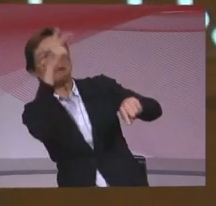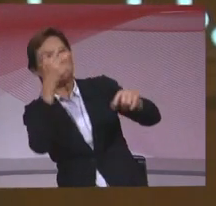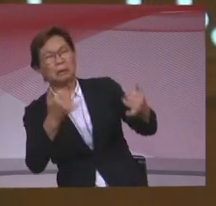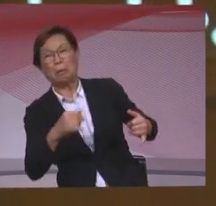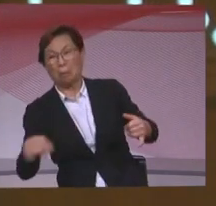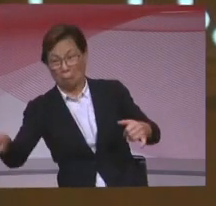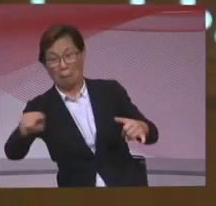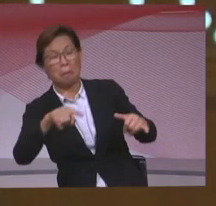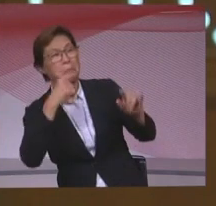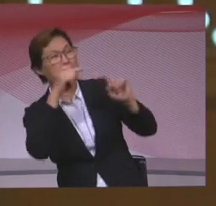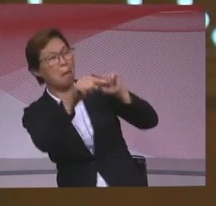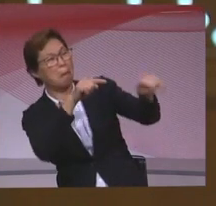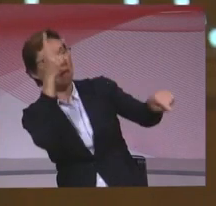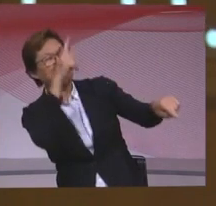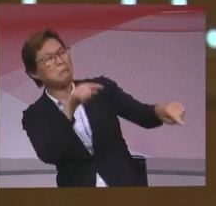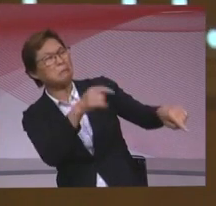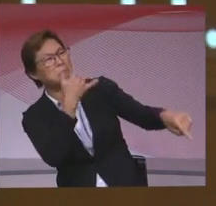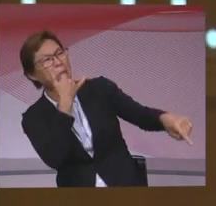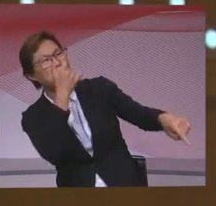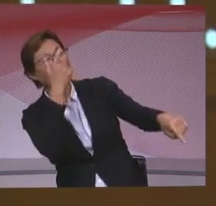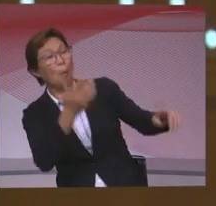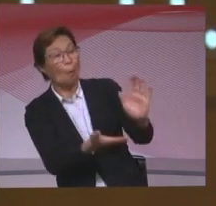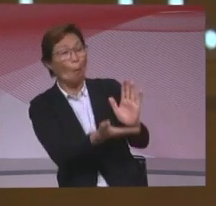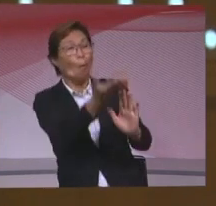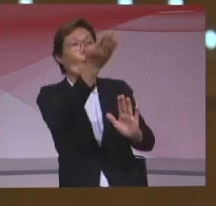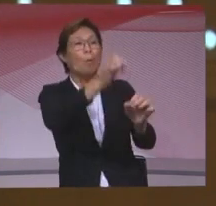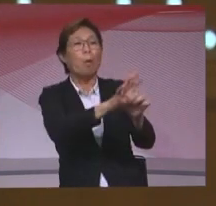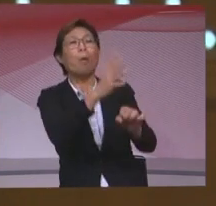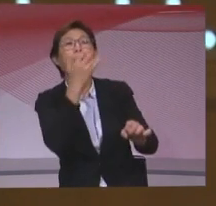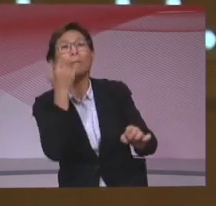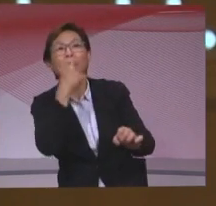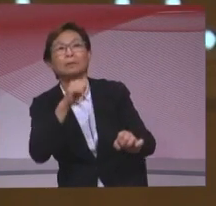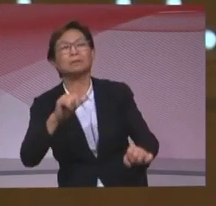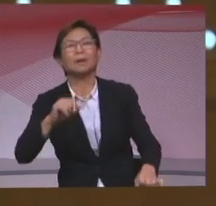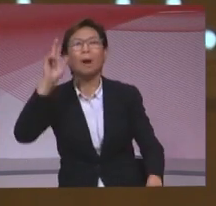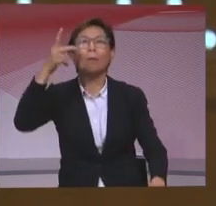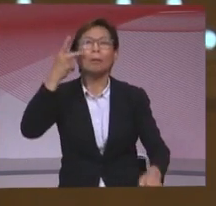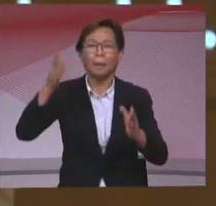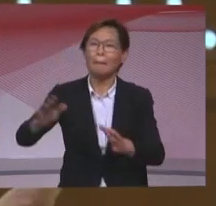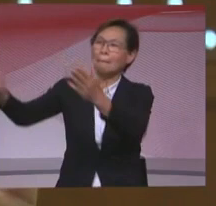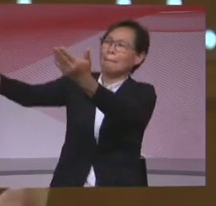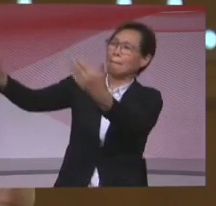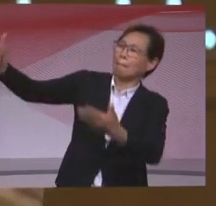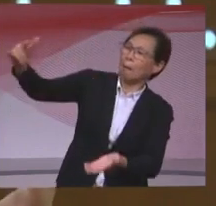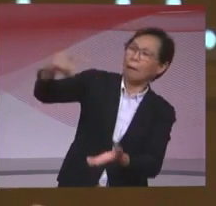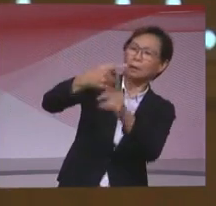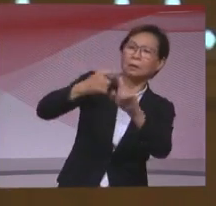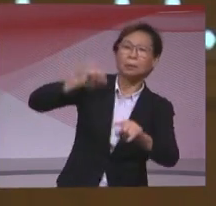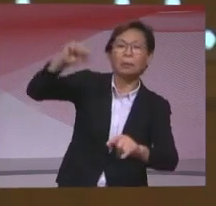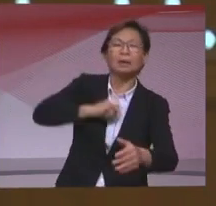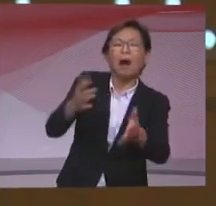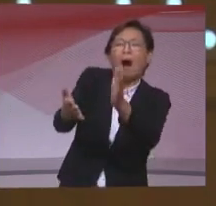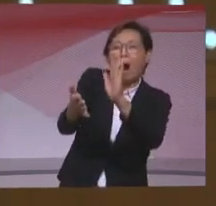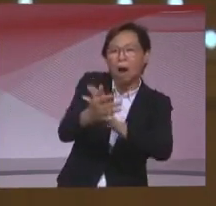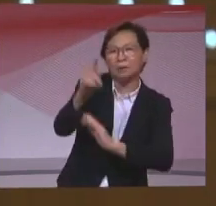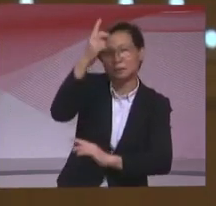ni yang mengatakan punca peningkatan jangkitan ni adalah disebabkan oleh ahli politik yang pulang dari Sabah. So kita nak minta komen daripada Datuk